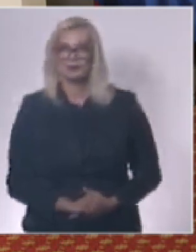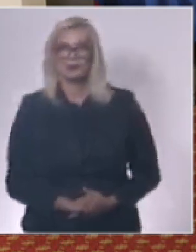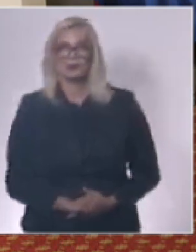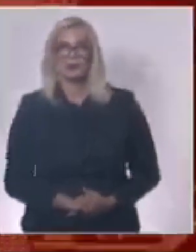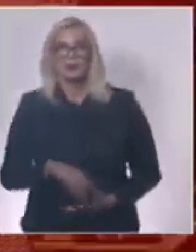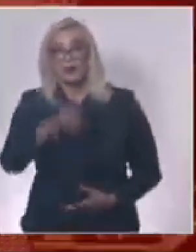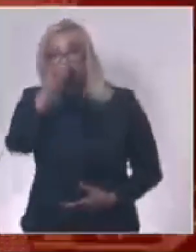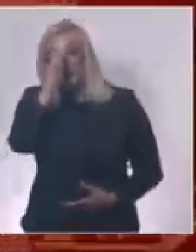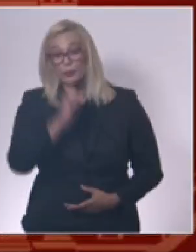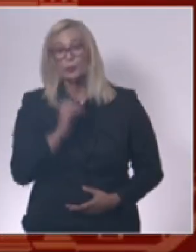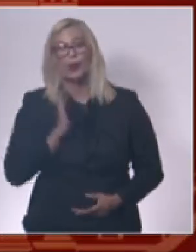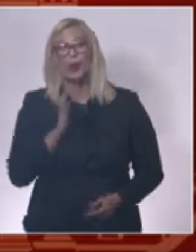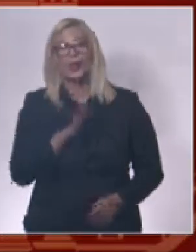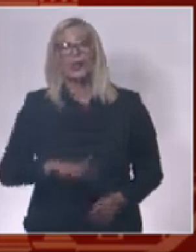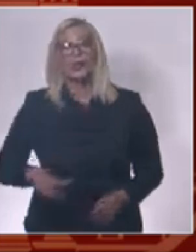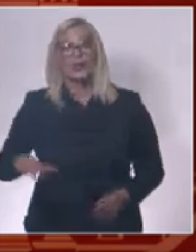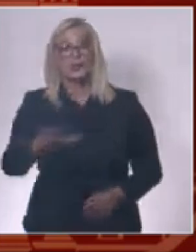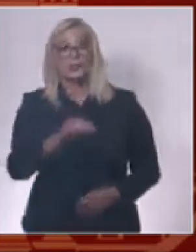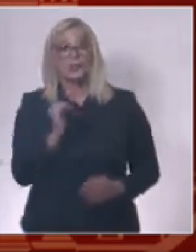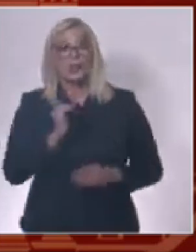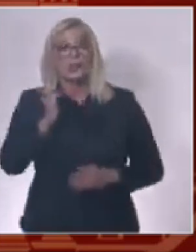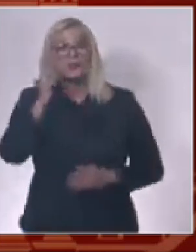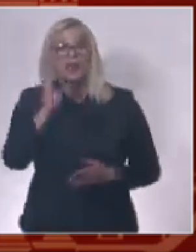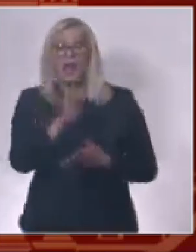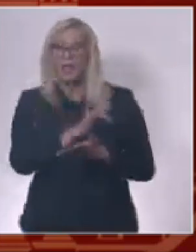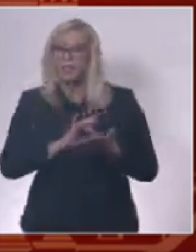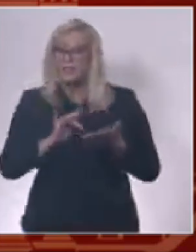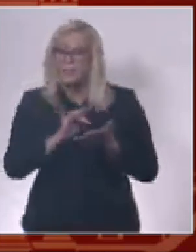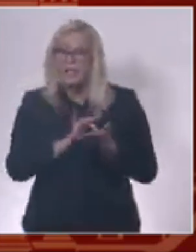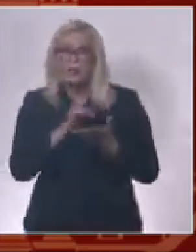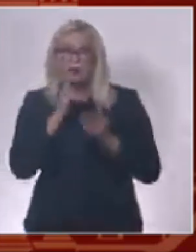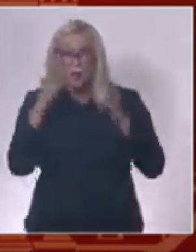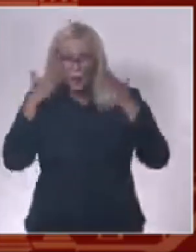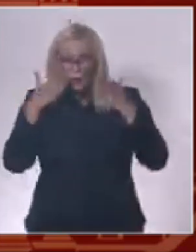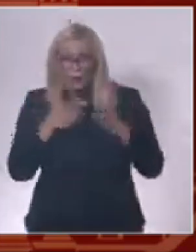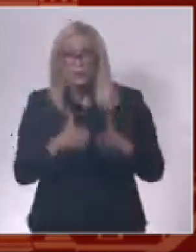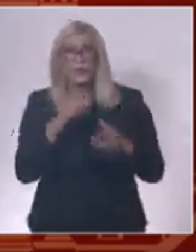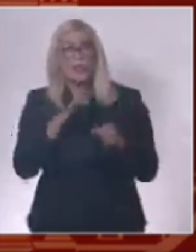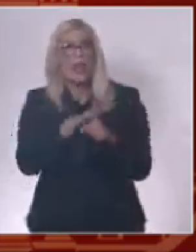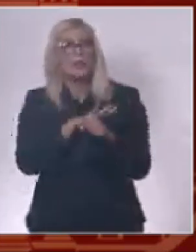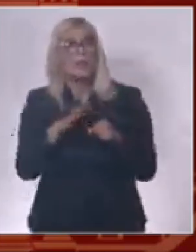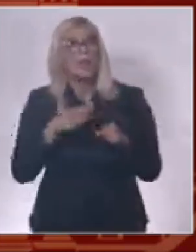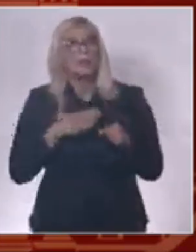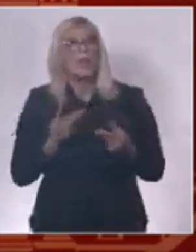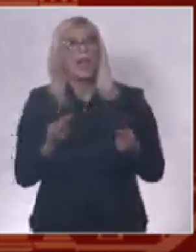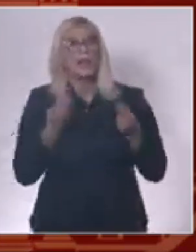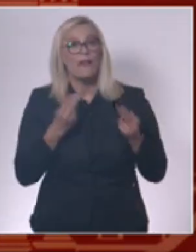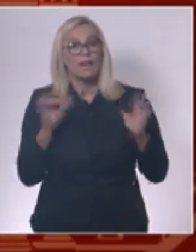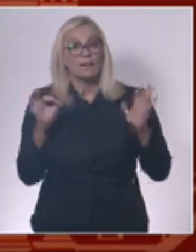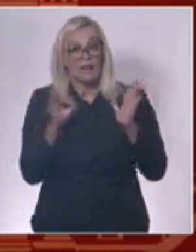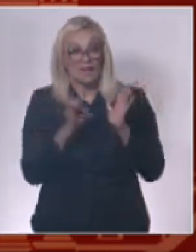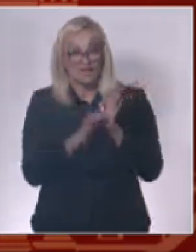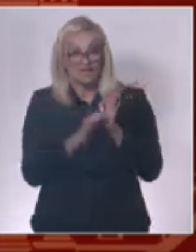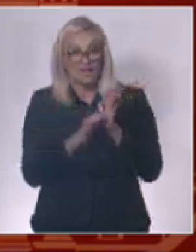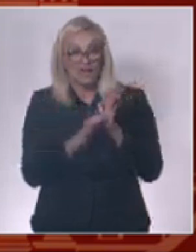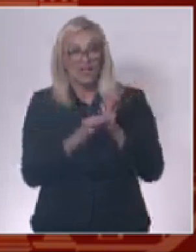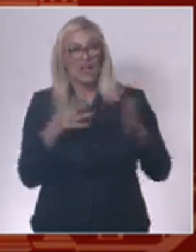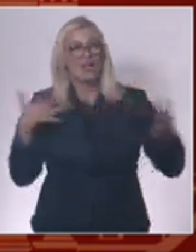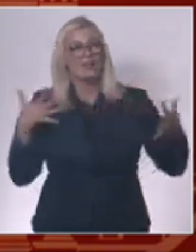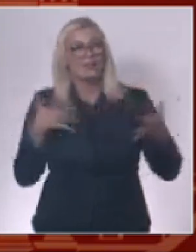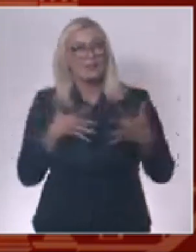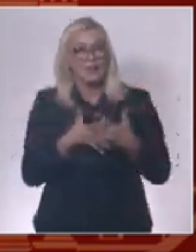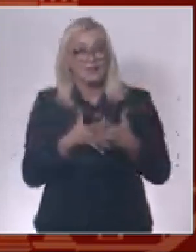Dobro, počitovani građani, vlada je celosno posvetena na realizacija na našata strateška cel za integracija